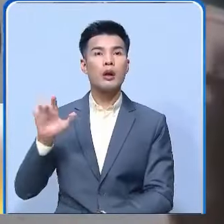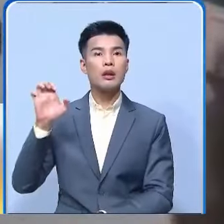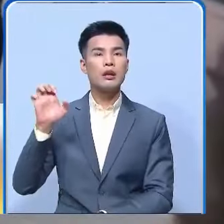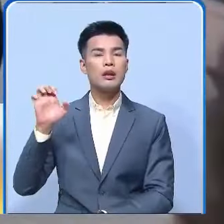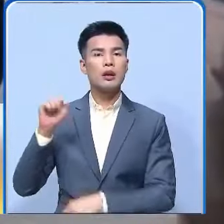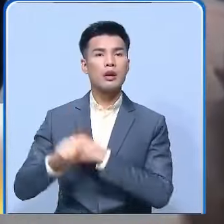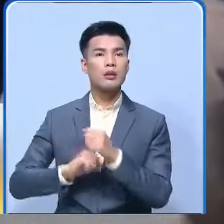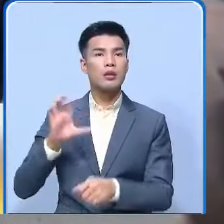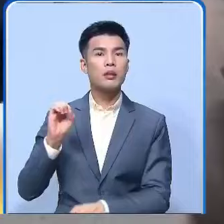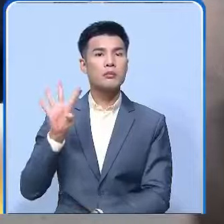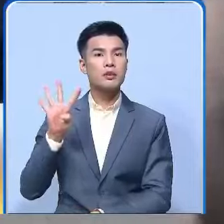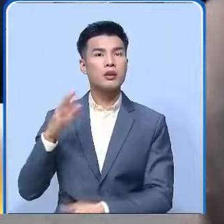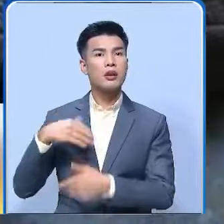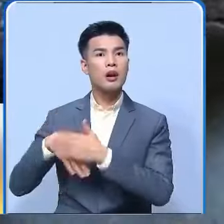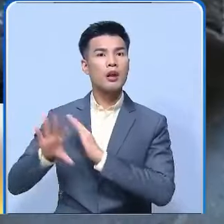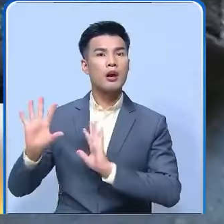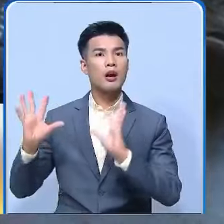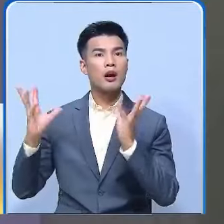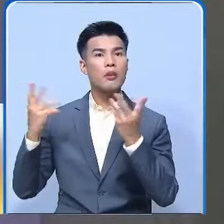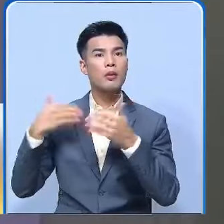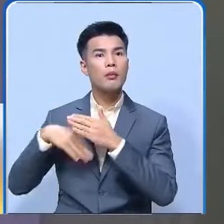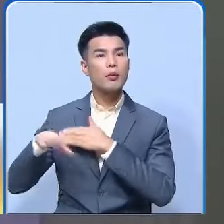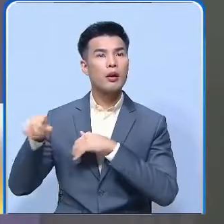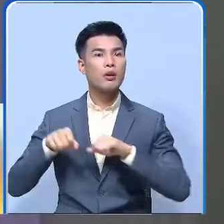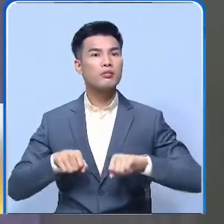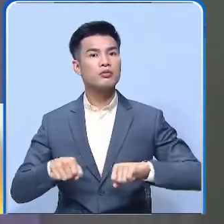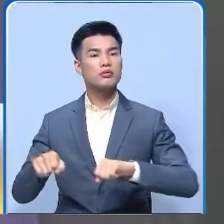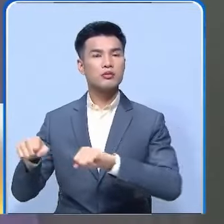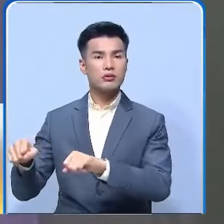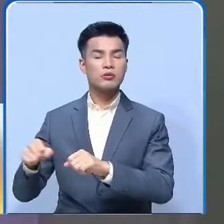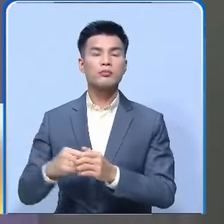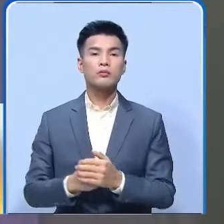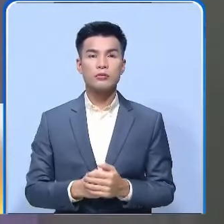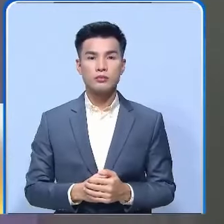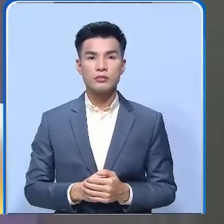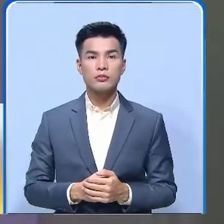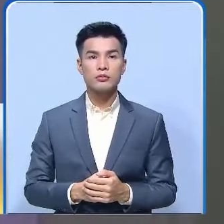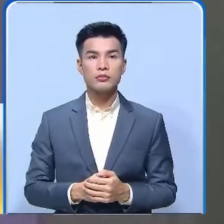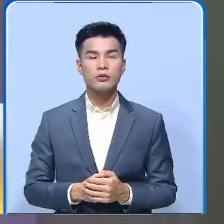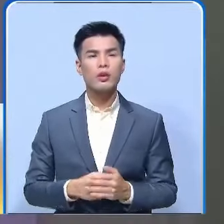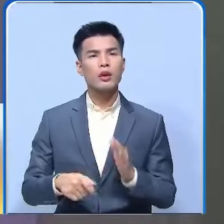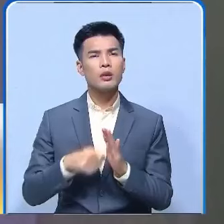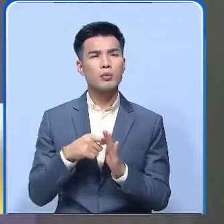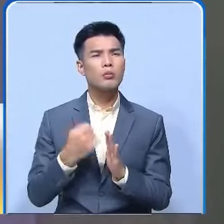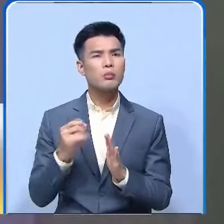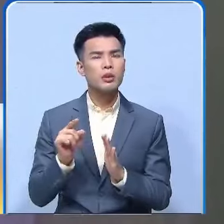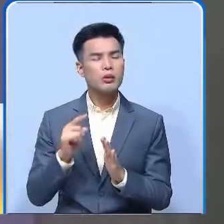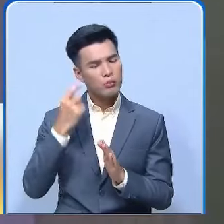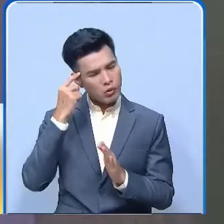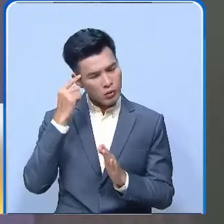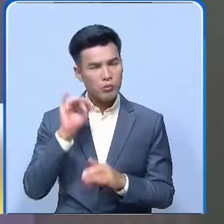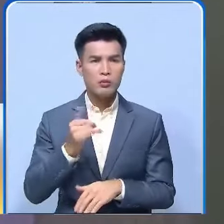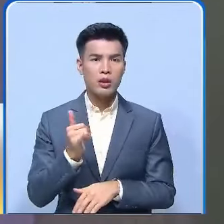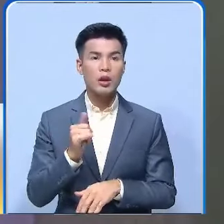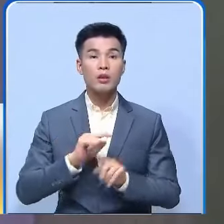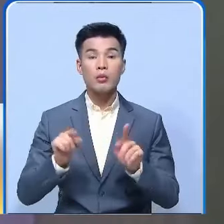พร้อมกับรถเข็นเก็บของเก่าตามที่ภาพจากกล้องวงจรปิดนั้นบันทึกภาพเอาไว้ได้ค่ะสำหรับสาเหตุก็ยังไม่ทราบเหมือนกันว่าเกิดจากอะไรแต่